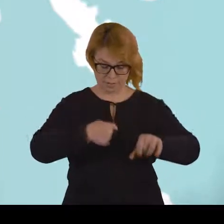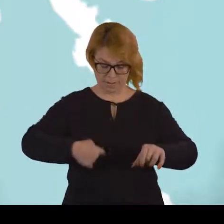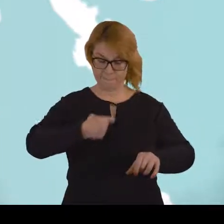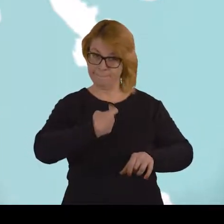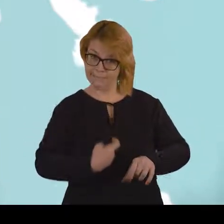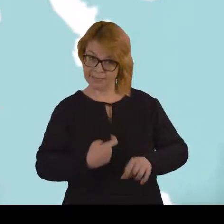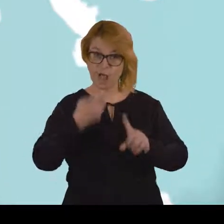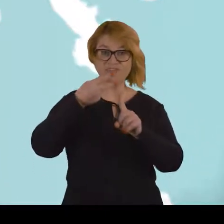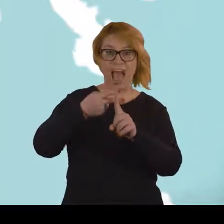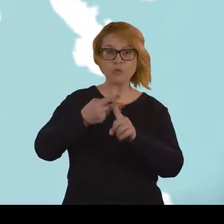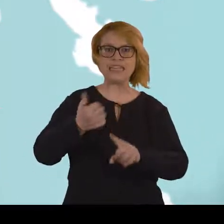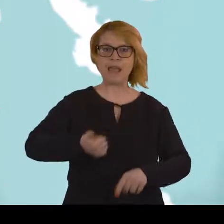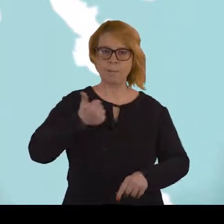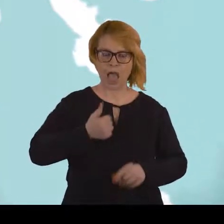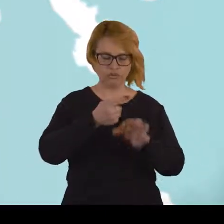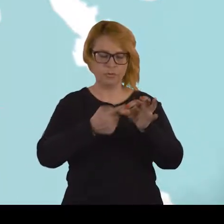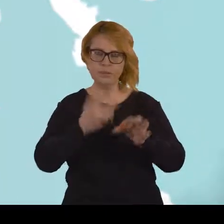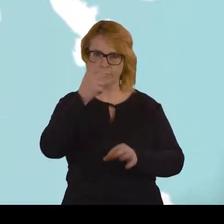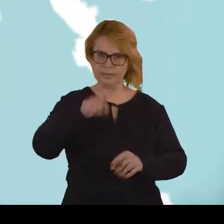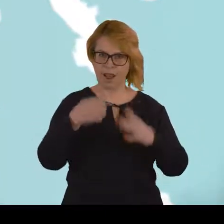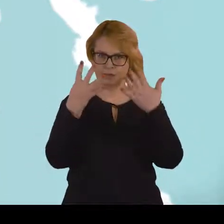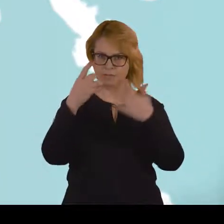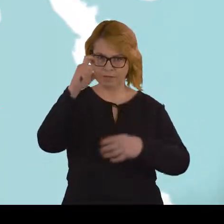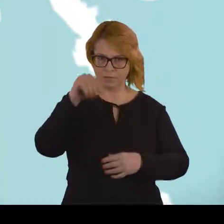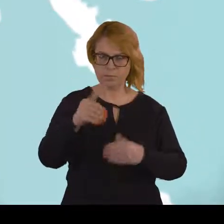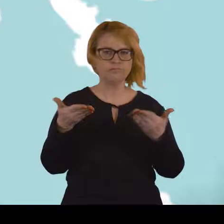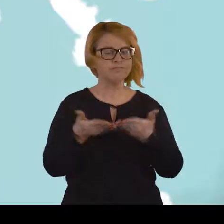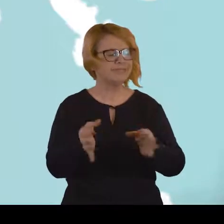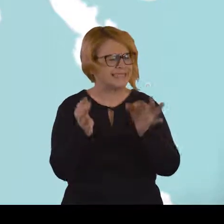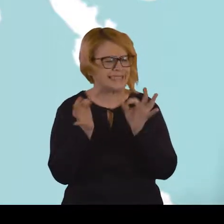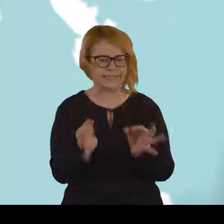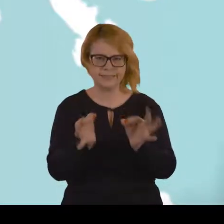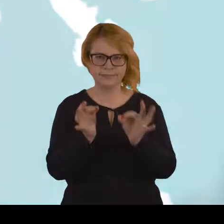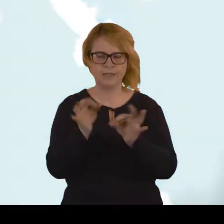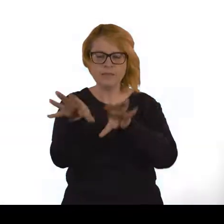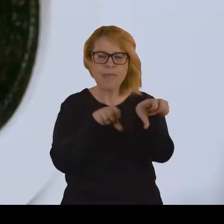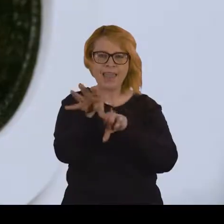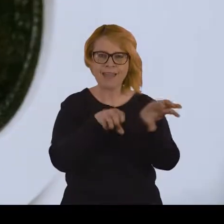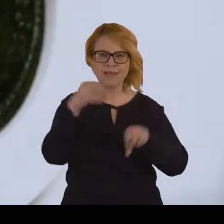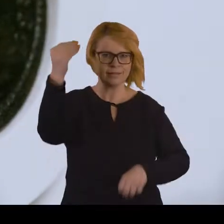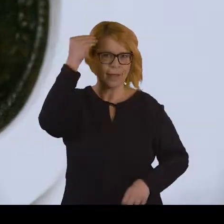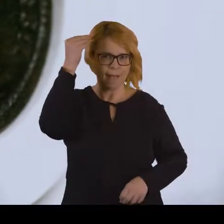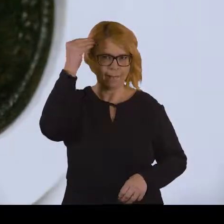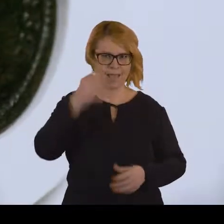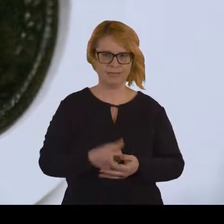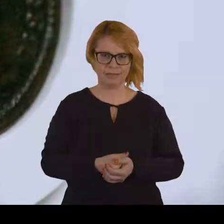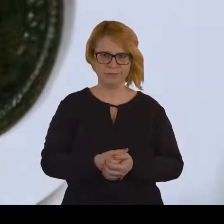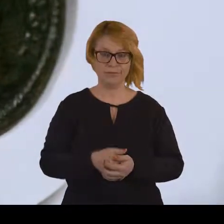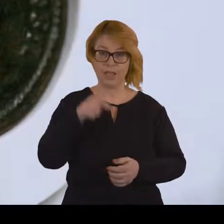Bronzový medailón Faustiny mladšej s priemerom 3,9 cm patrí medzi unikátne numizmatické